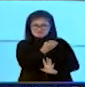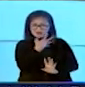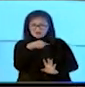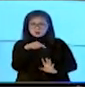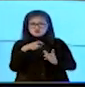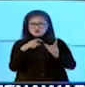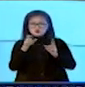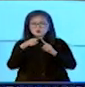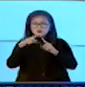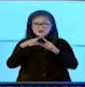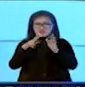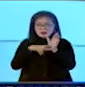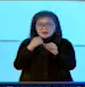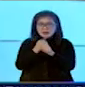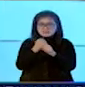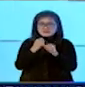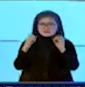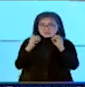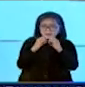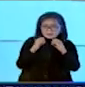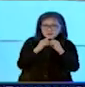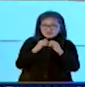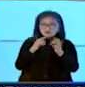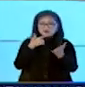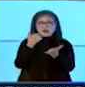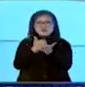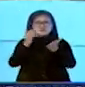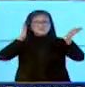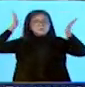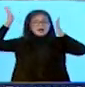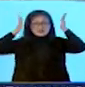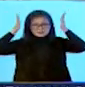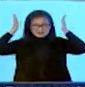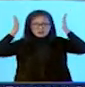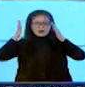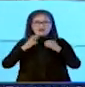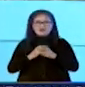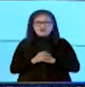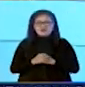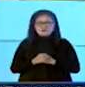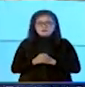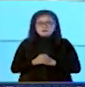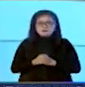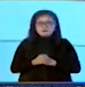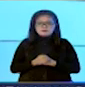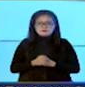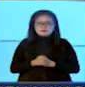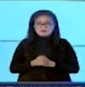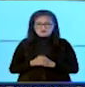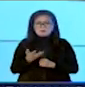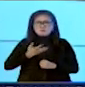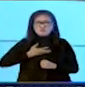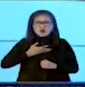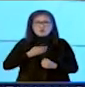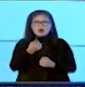asal Jember keturunan Malaysia Hai saat itu suami istri SL dan rhn bahkan tak menawar rumah Ashanty dan Anang